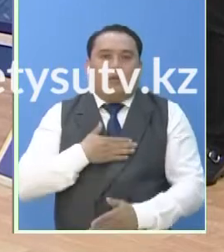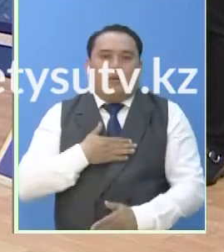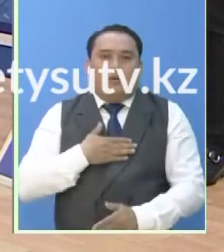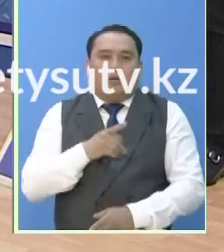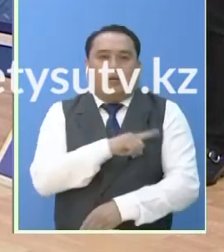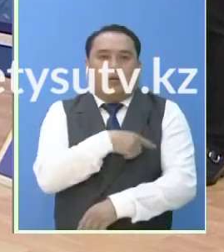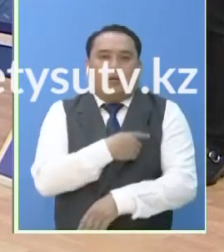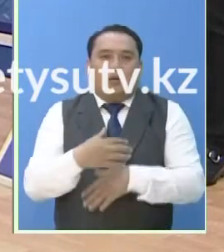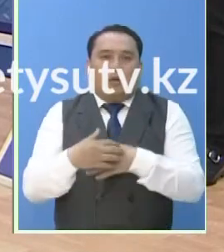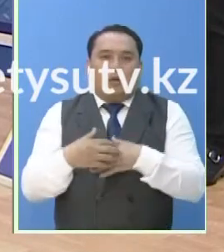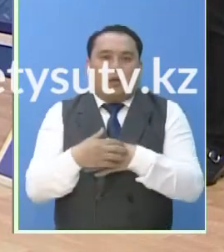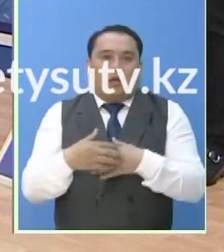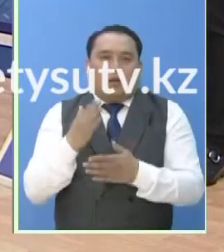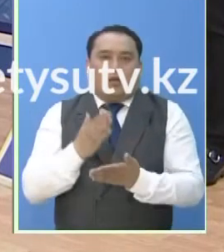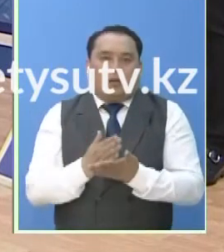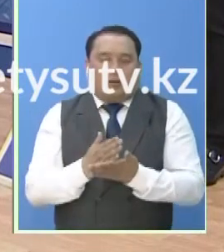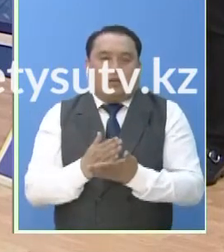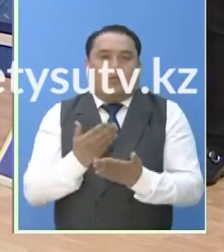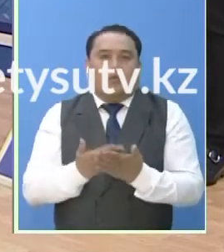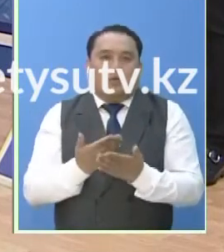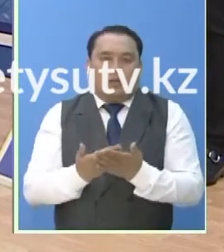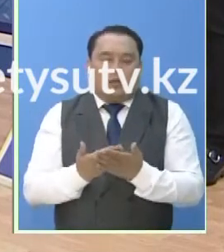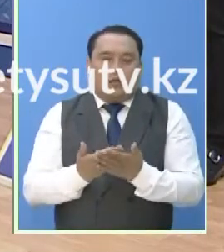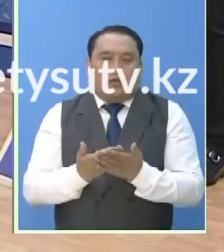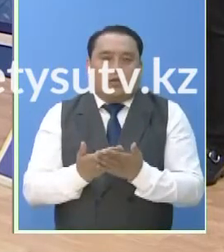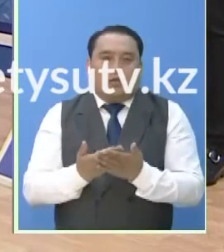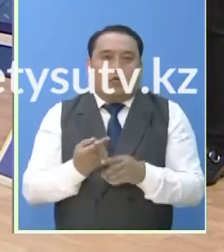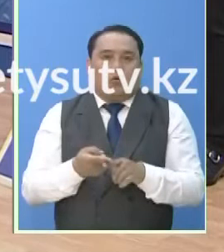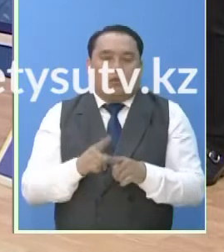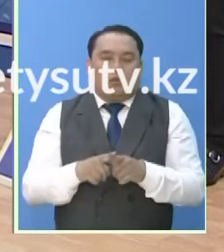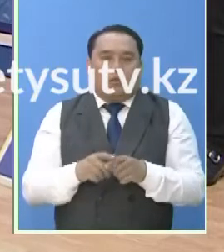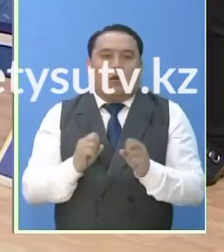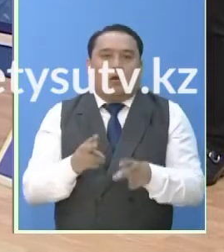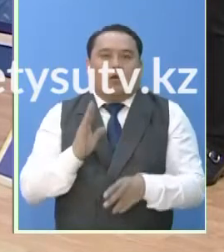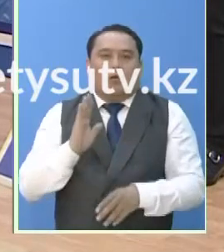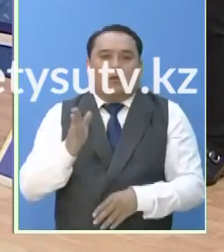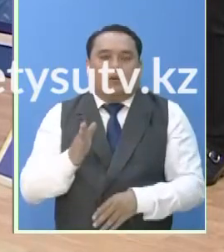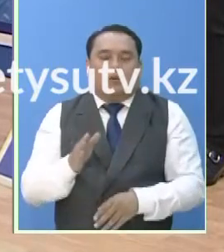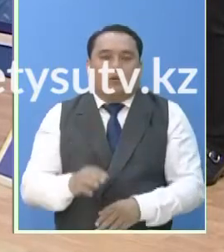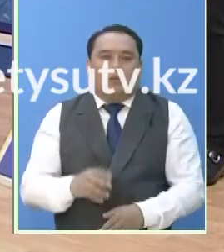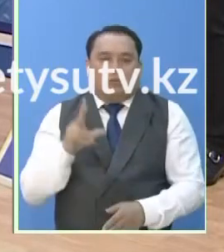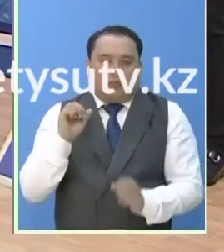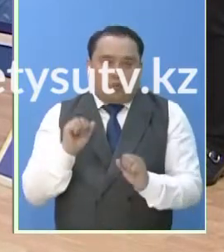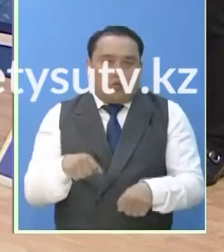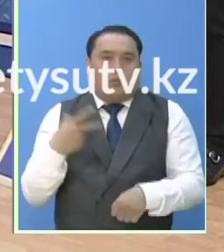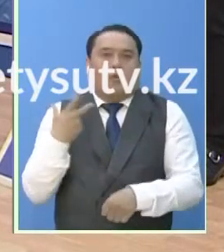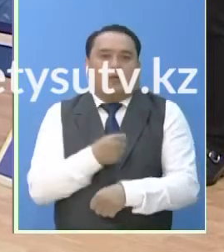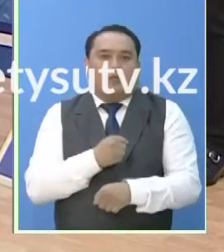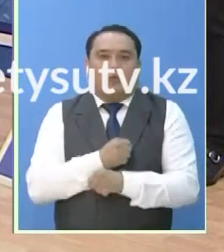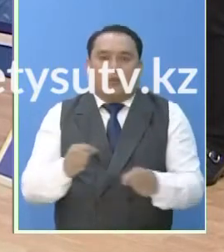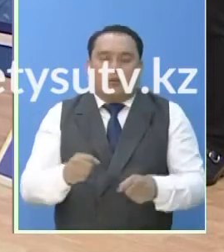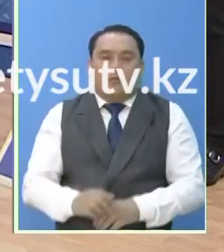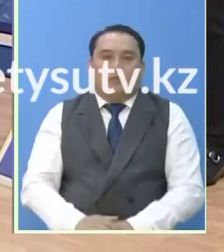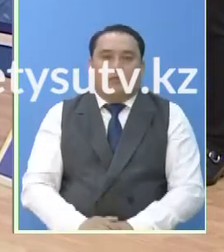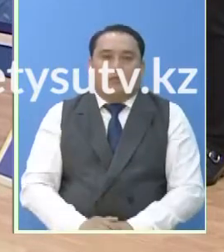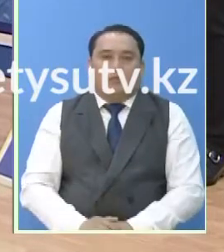дәріге аллергия бар да, мысалы цефтриаксонға. Ол кезде қалай болады екен? Ол салуға бола ма, жоқ аллергетиктерге болмай ма? Соған